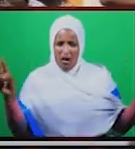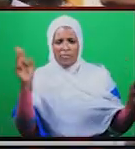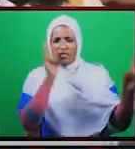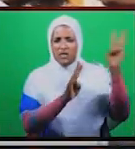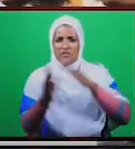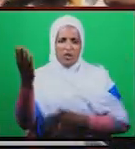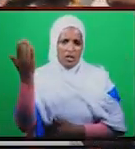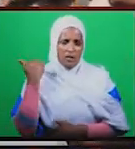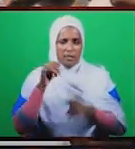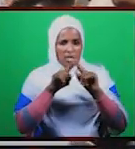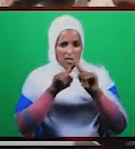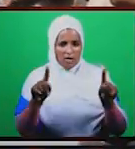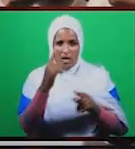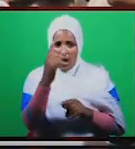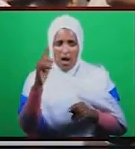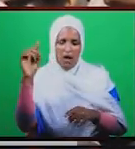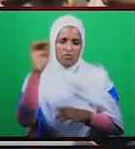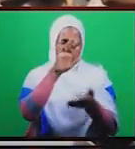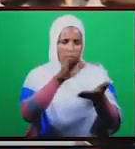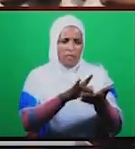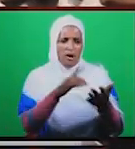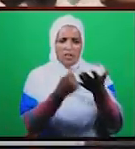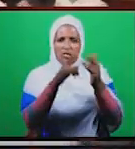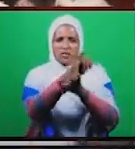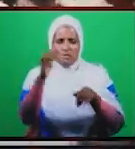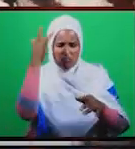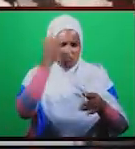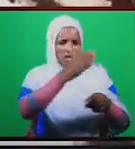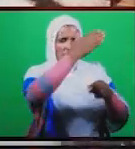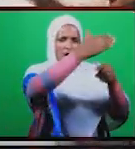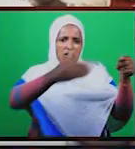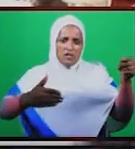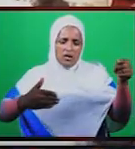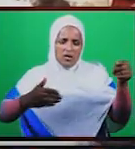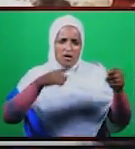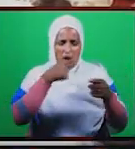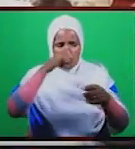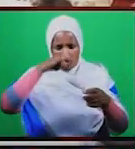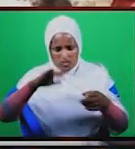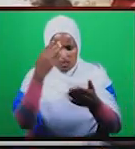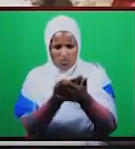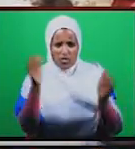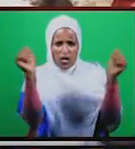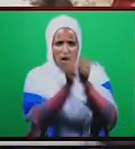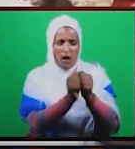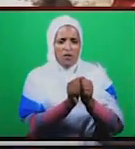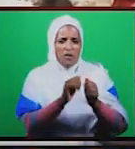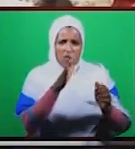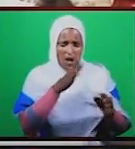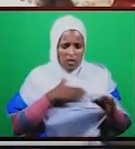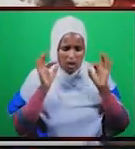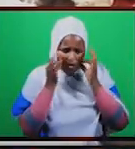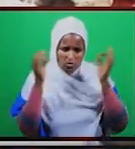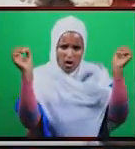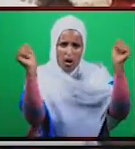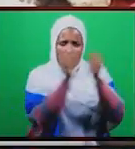በጣም ተቸግሬ ነበረ። ግን አንዱ ከመሃል ደግሞ እንዲህ እያለ ሊያርደኝ እንዲህ ካለው ከሕፃኑ ልጄ ጋር ካሮጊት